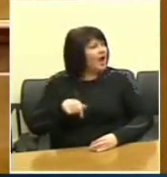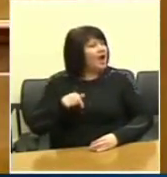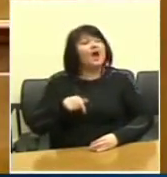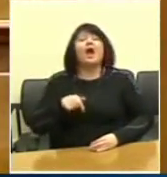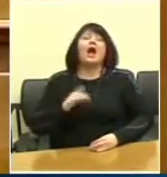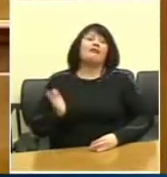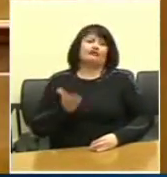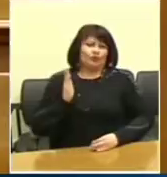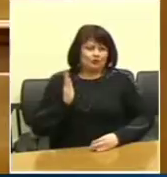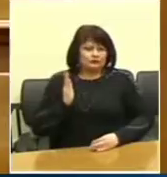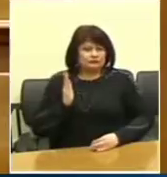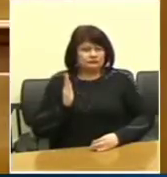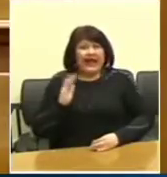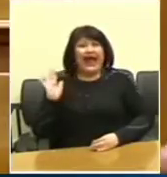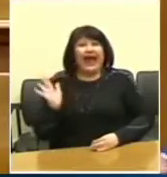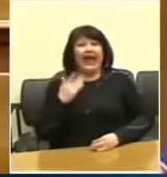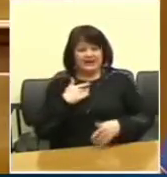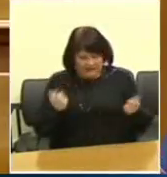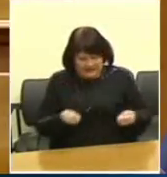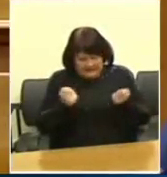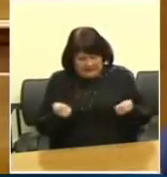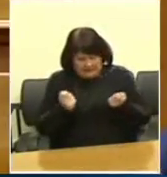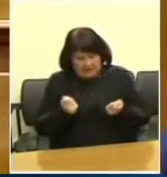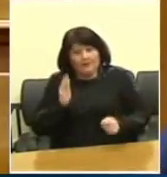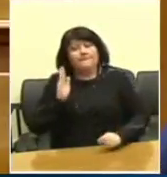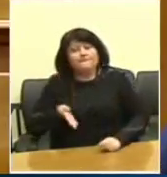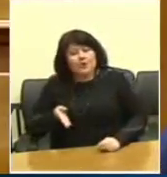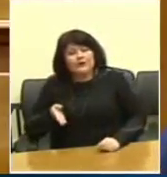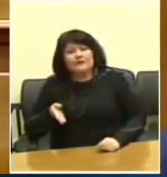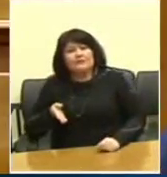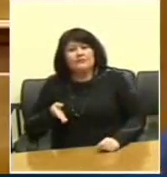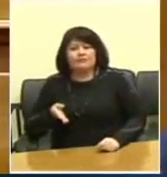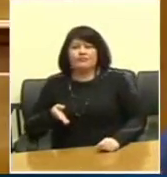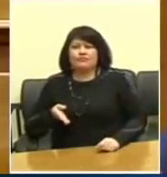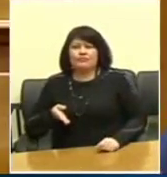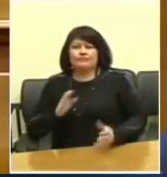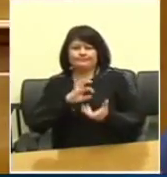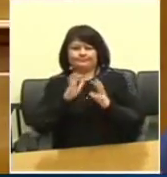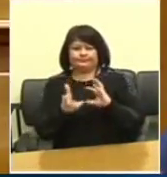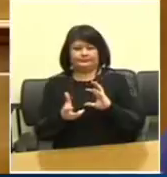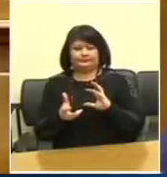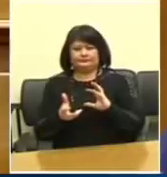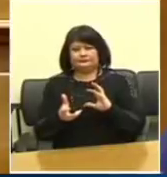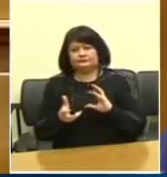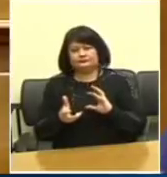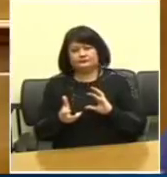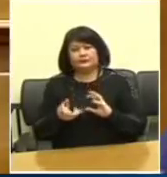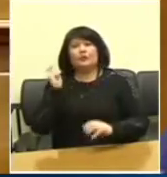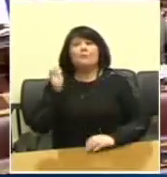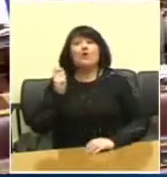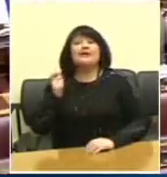που επισυμβεί να προκαλέσει μία αλλίωση του ίδιου του